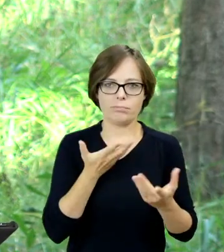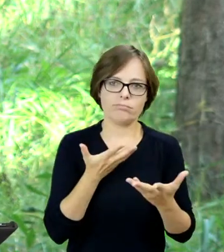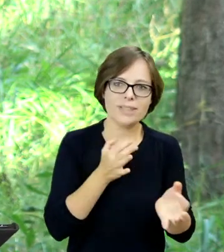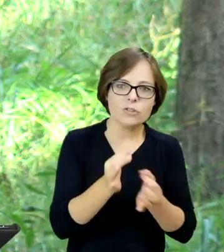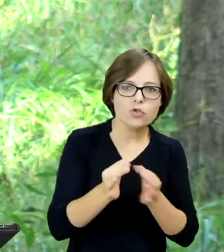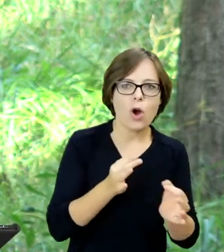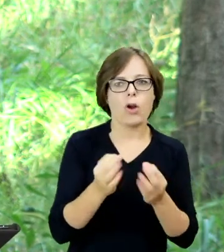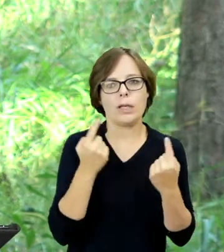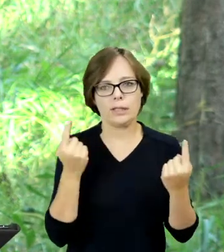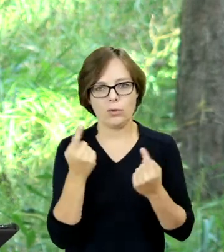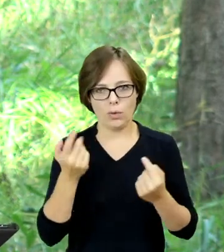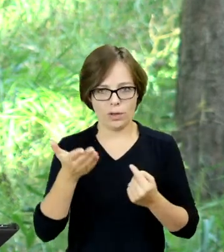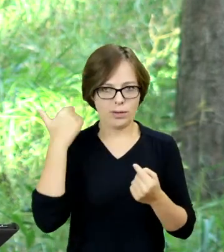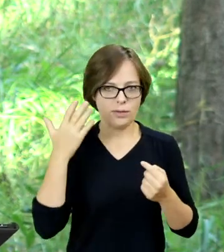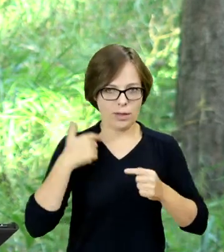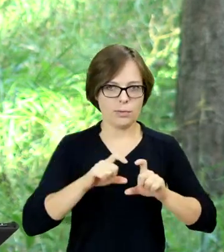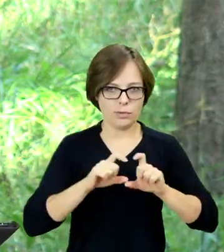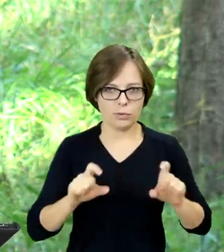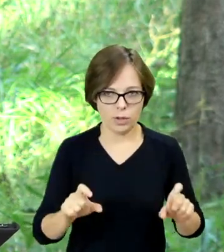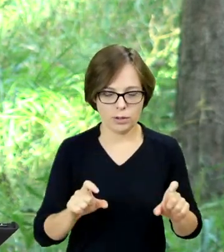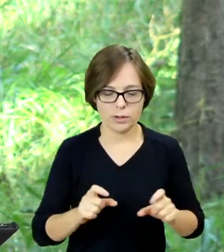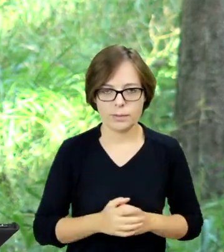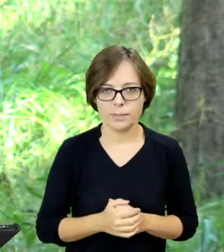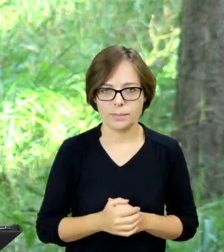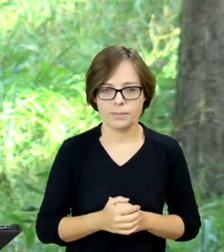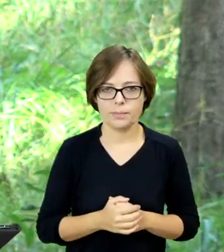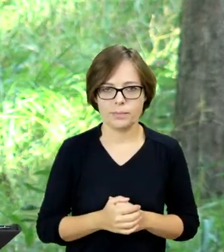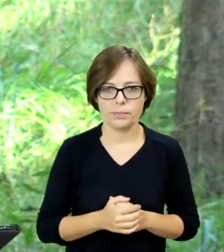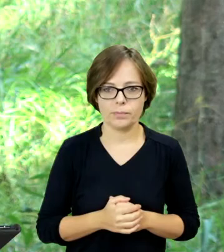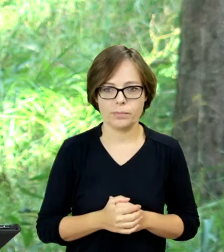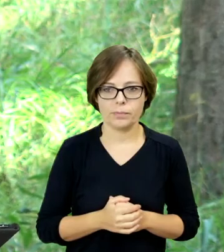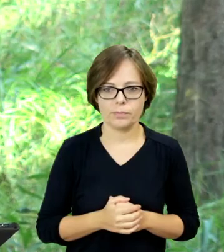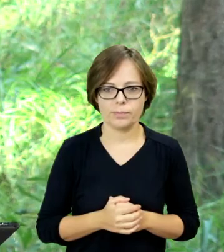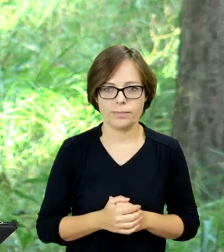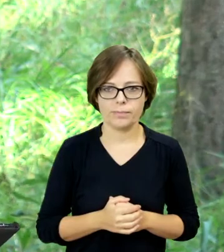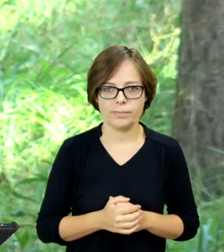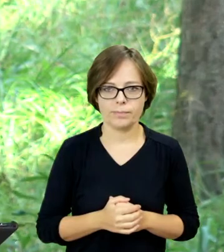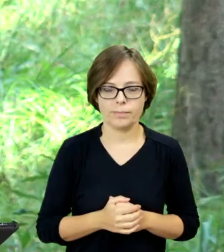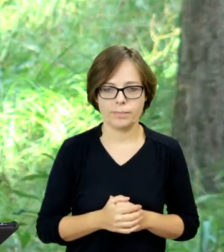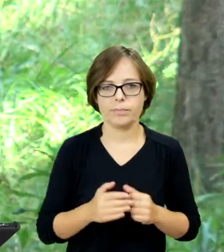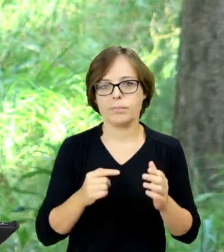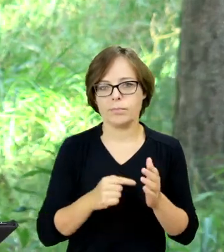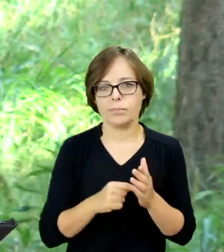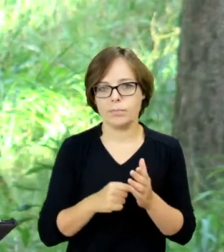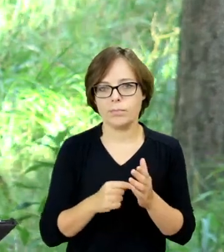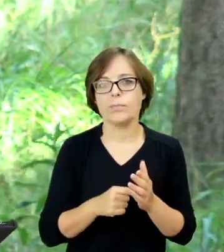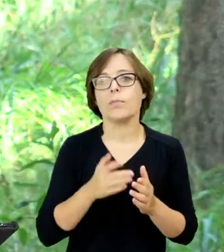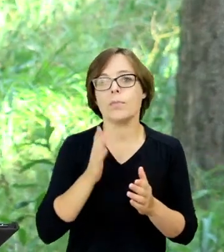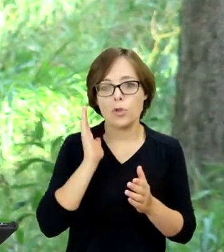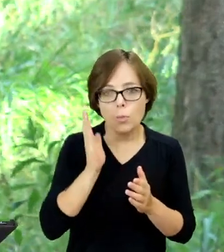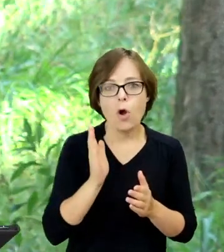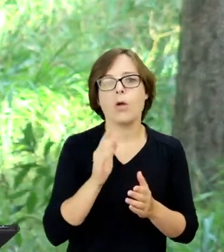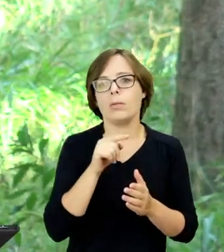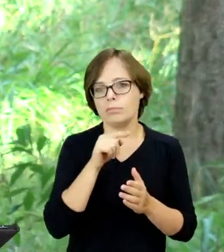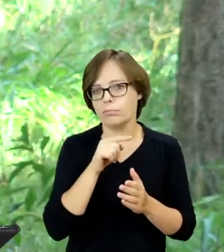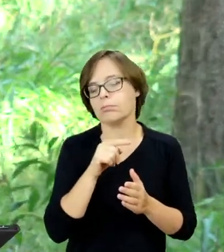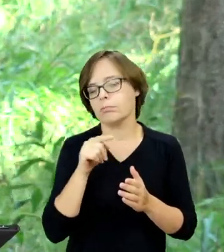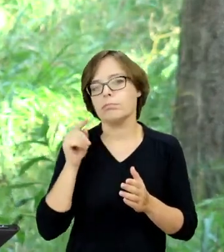historyczne dla działań no właśnie tych konspiracyjnych i